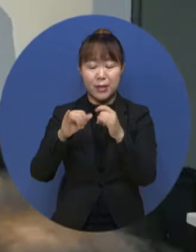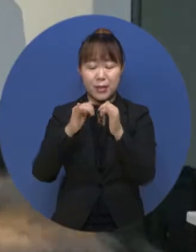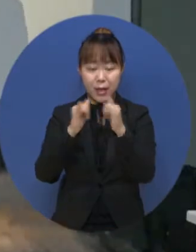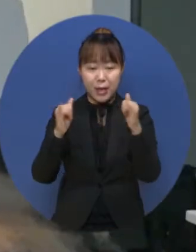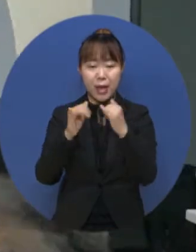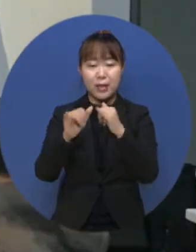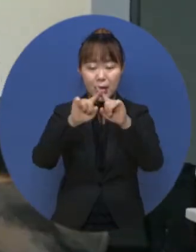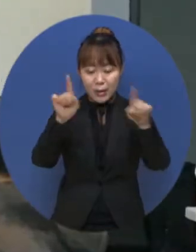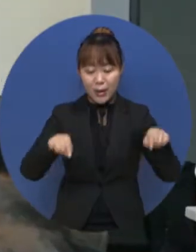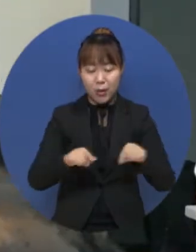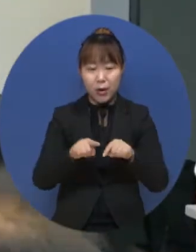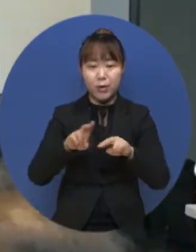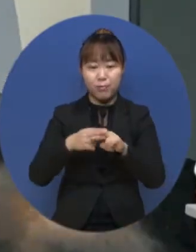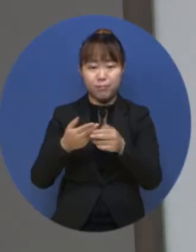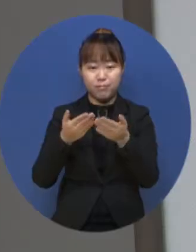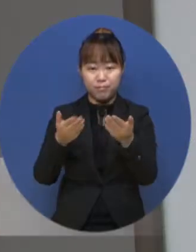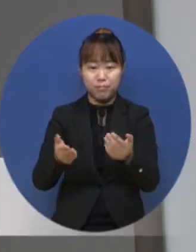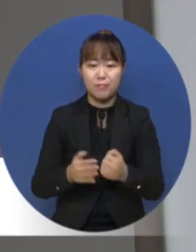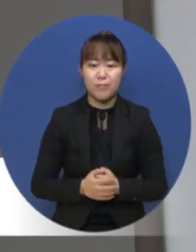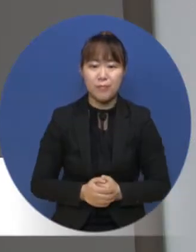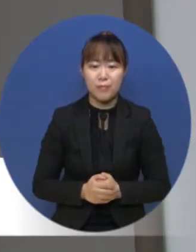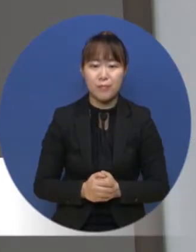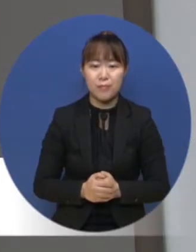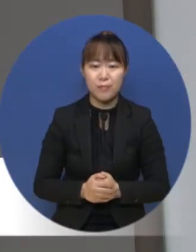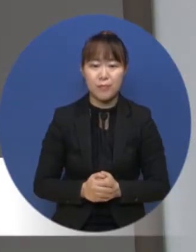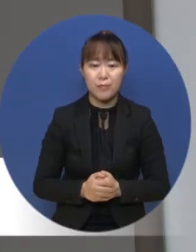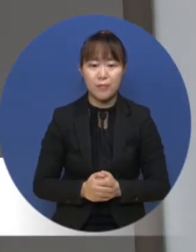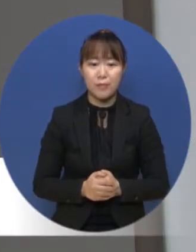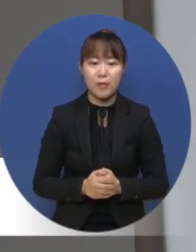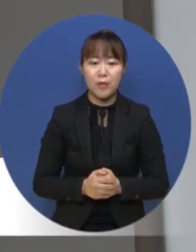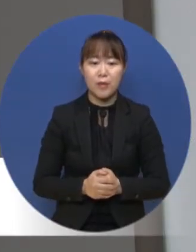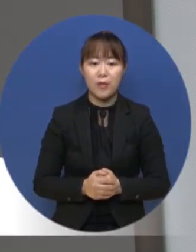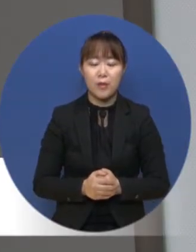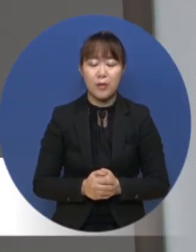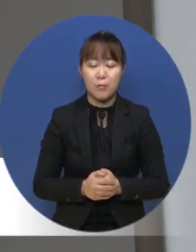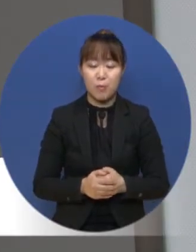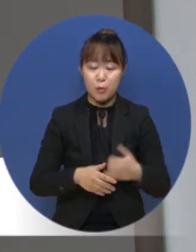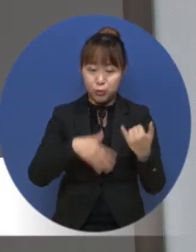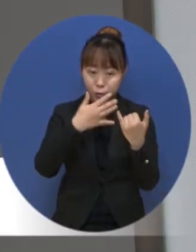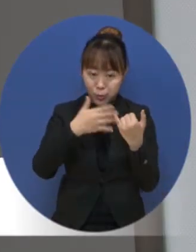상장과 부상이 수여됐습니다. 이게 유튜브 또